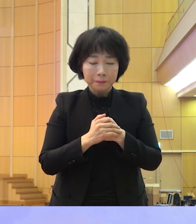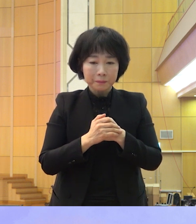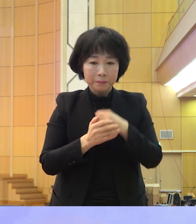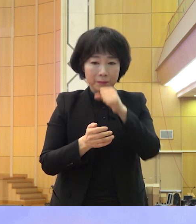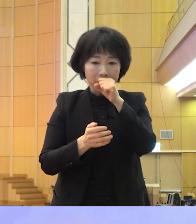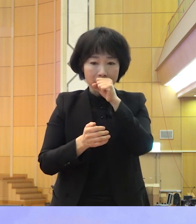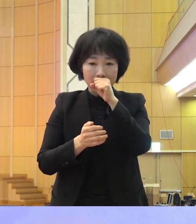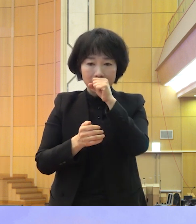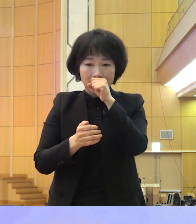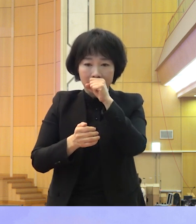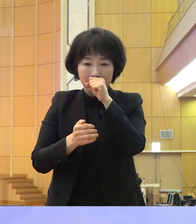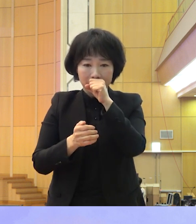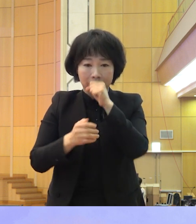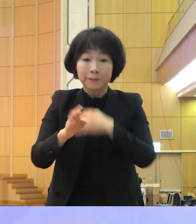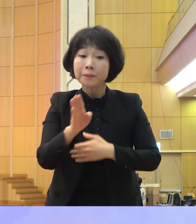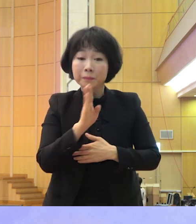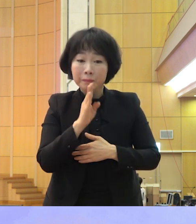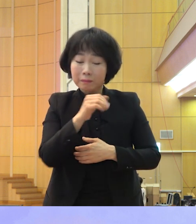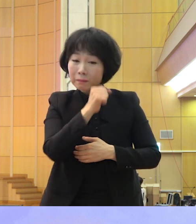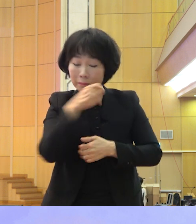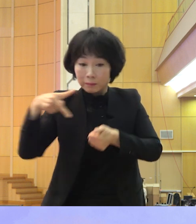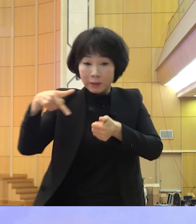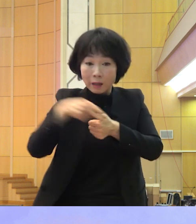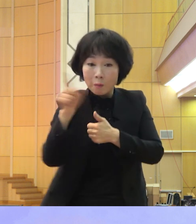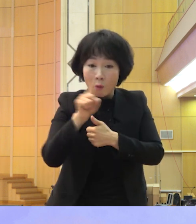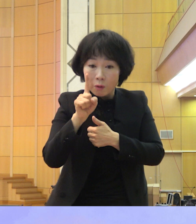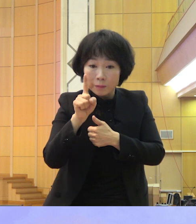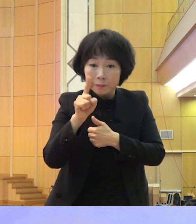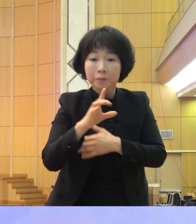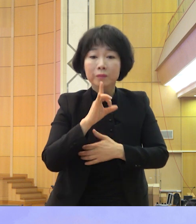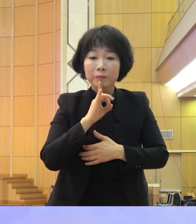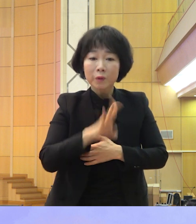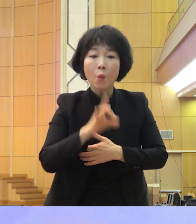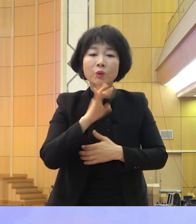아니라, 그럼 진짜 할례는 어떤 게 진짜 할례냐? 오직